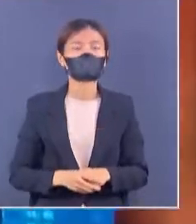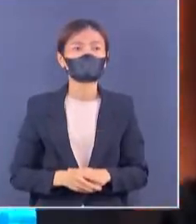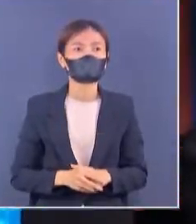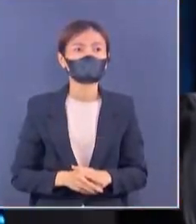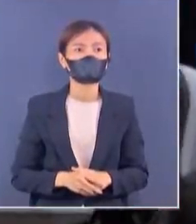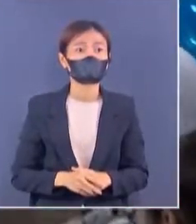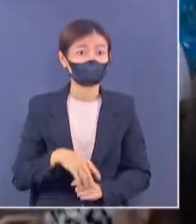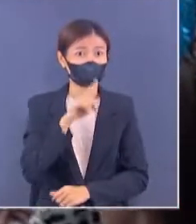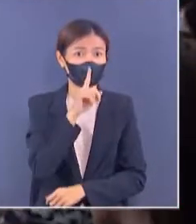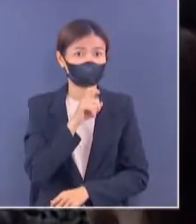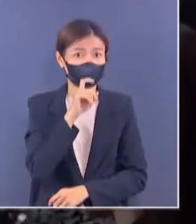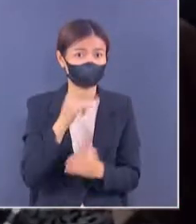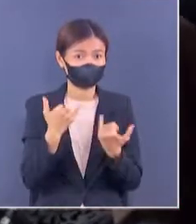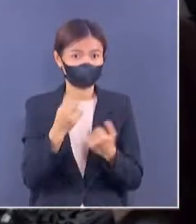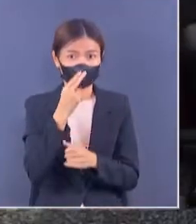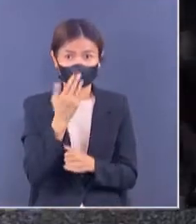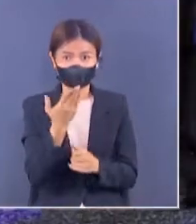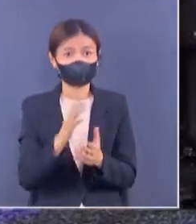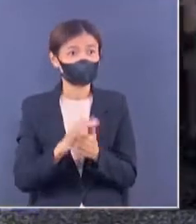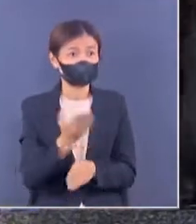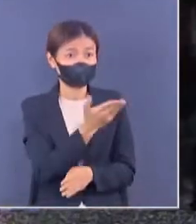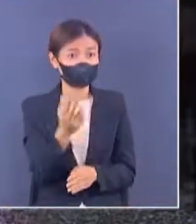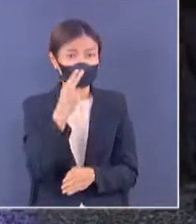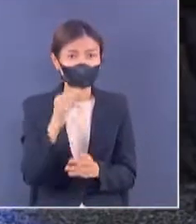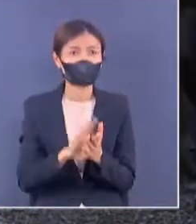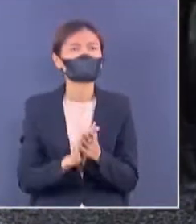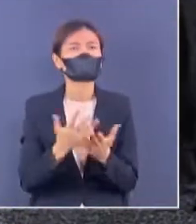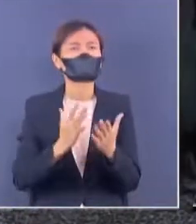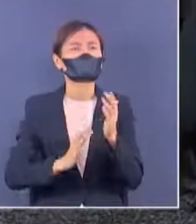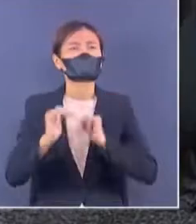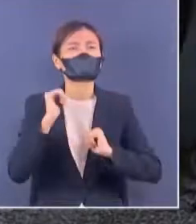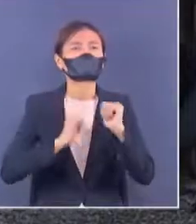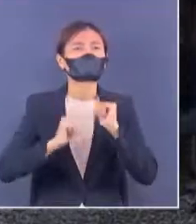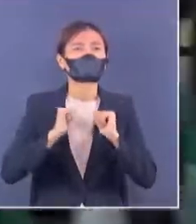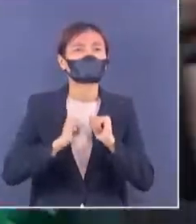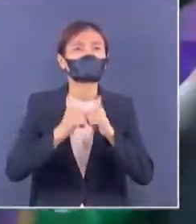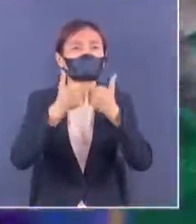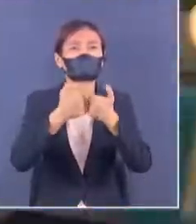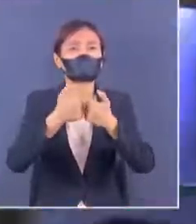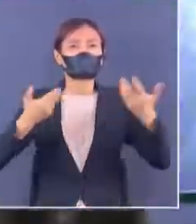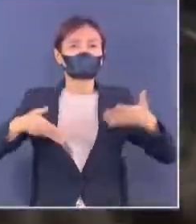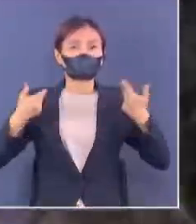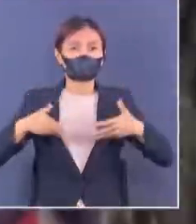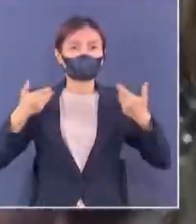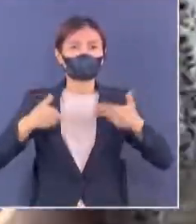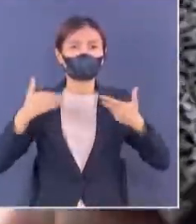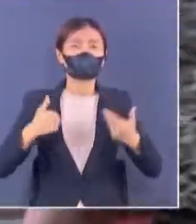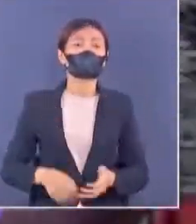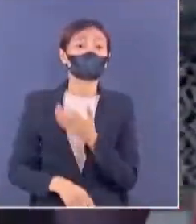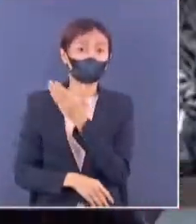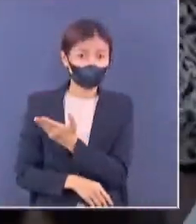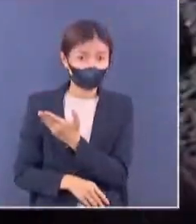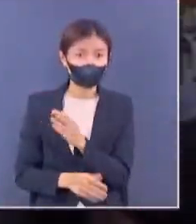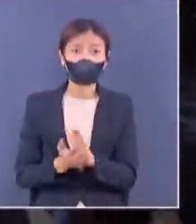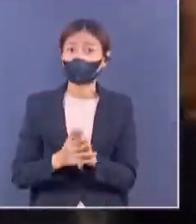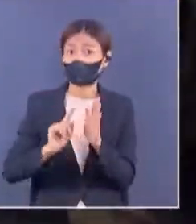สุดสัปดาห์นี้แฟนๆช่องมโนทวินที่9ก็อยากจะได้ชมรายการโชว์วาไรตี้สุดฮิตฮอลลีวูดเกมไนท์ไทยแลนด์แล้วนะคะซึ่งเ